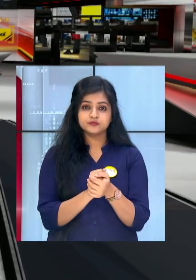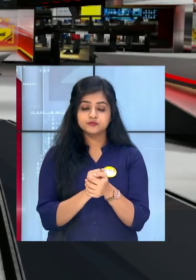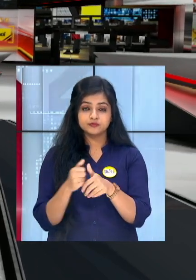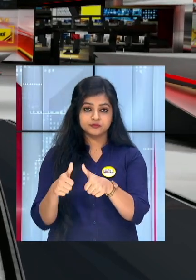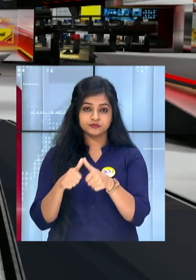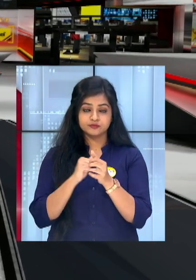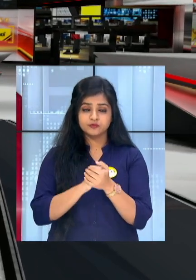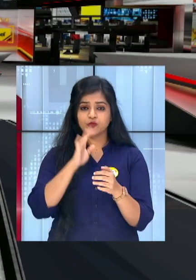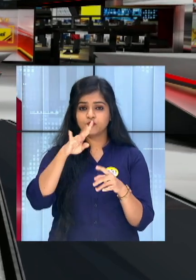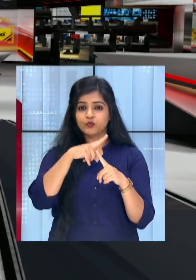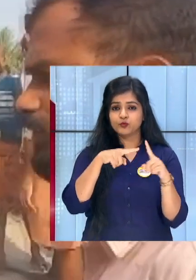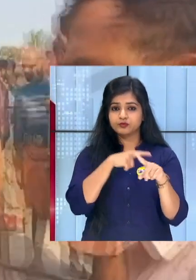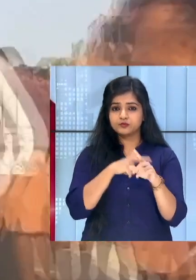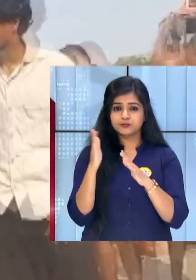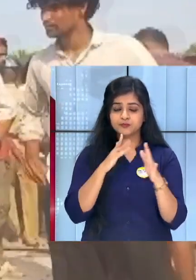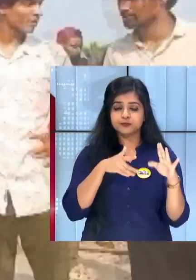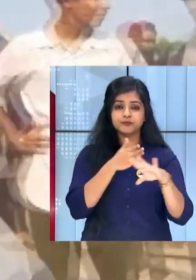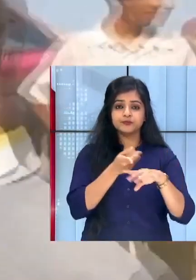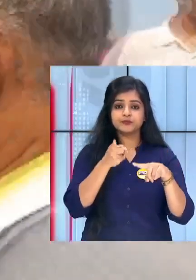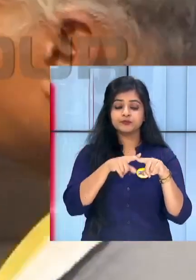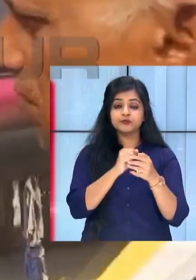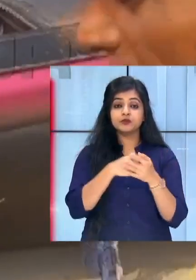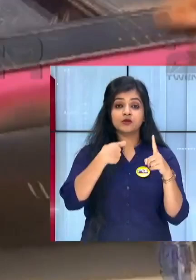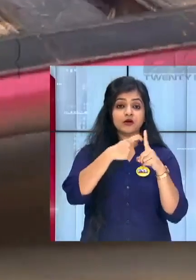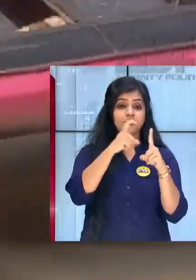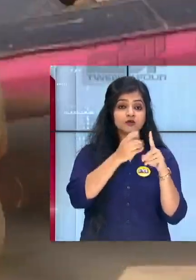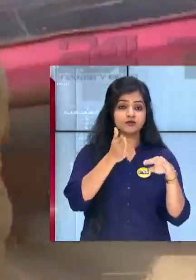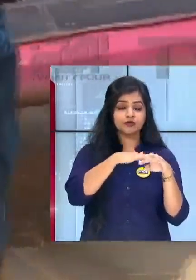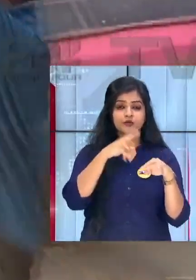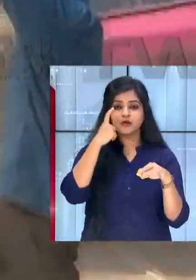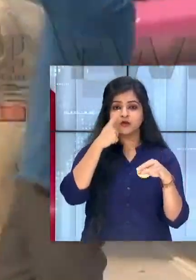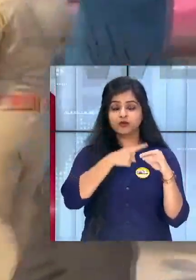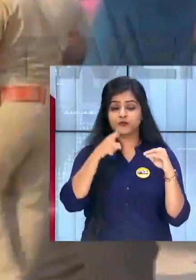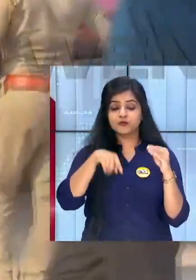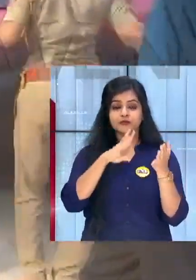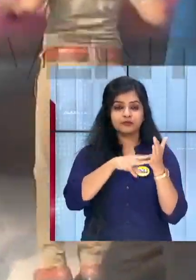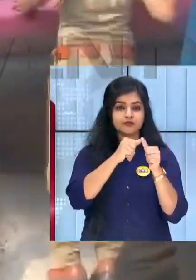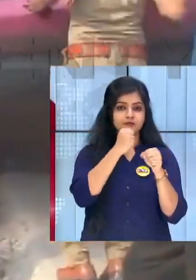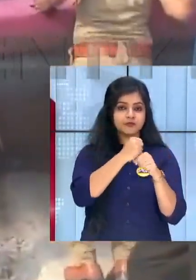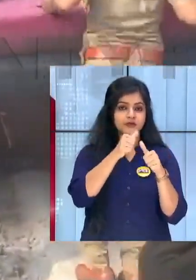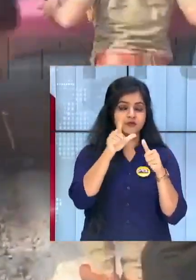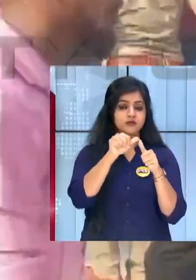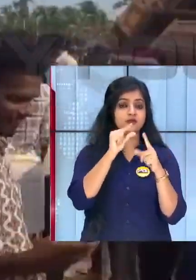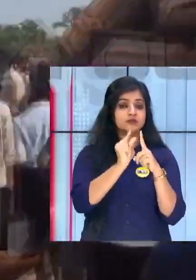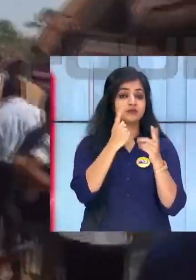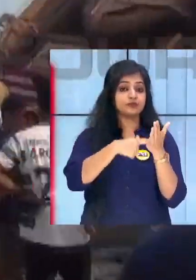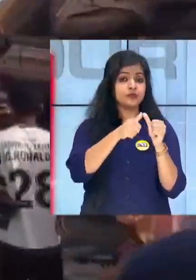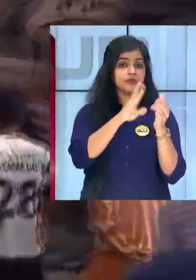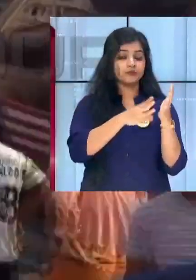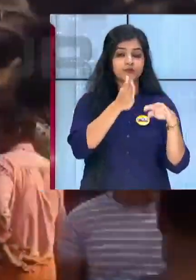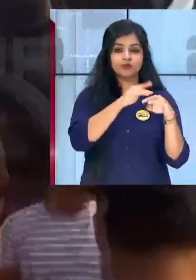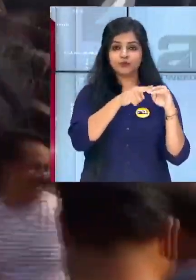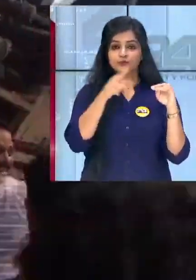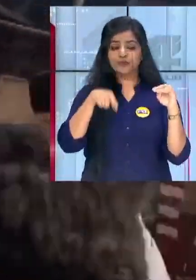ഉന്മേഷ്, 4:30 കൂടിയാണ് അപകടമുണ്ടാവുന്നത്. കാസർഗോഡ് നിന്ന് കണ്ണൂരിലേക്ക്, അതായത് മംഗലാപുരത്ത് നിന്ന് കണ്ണൂരിലേക്ക് പോകുന്ന